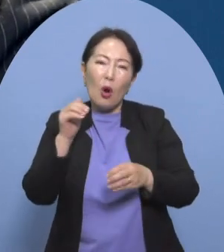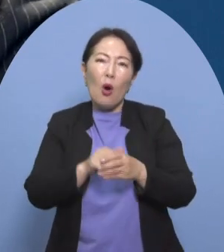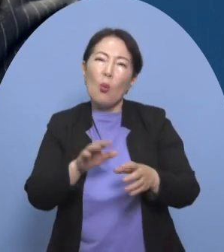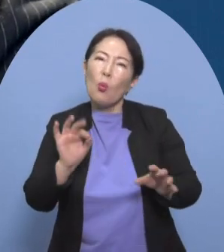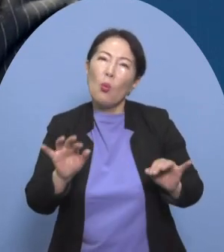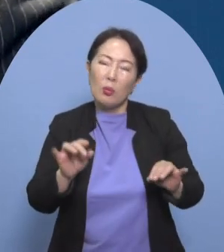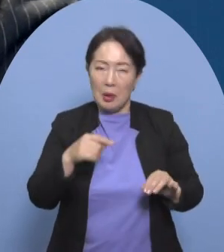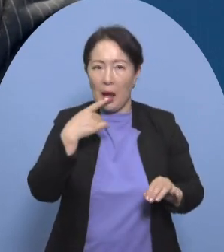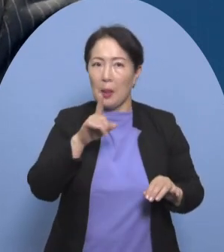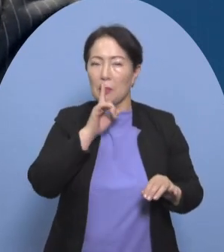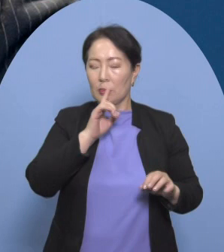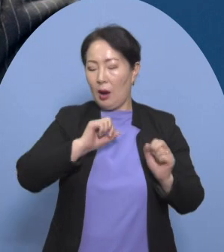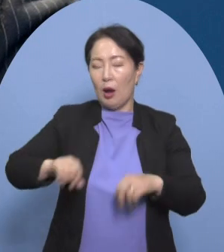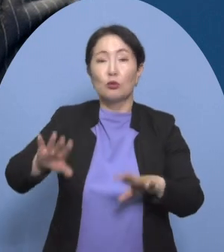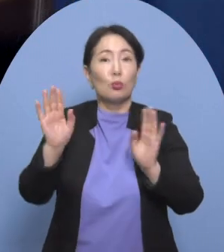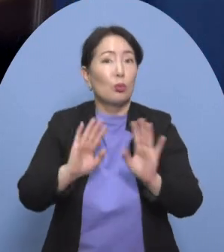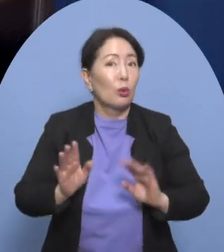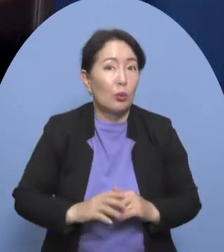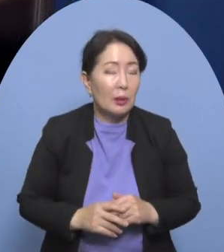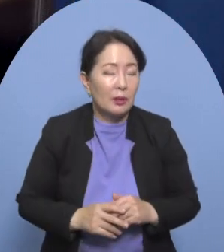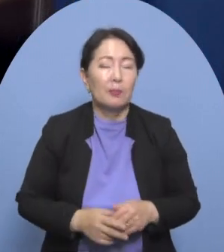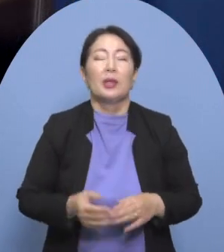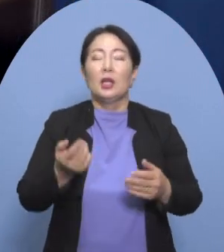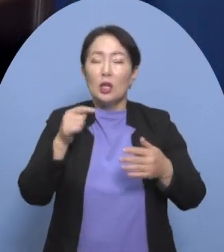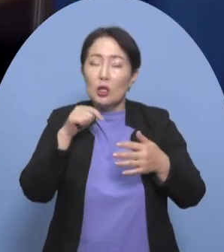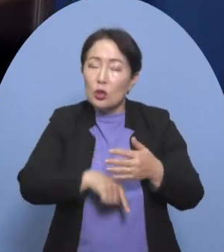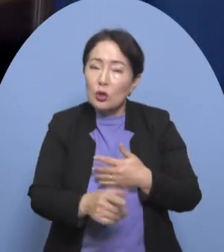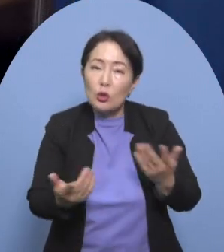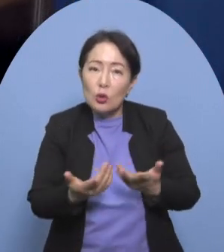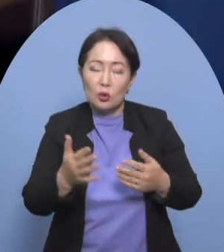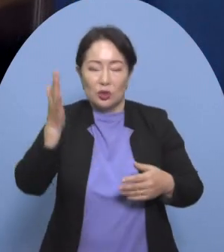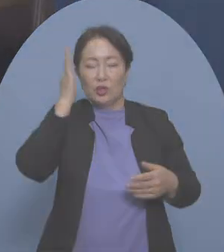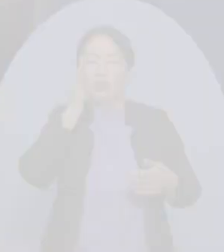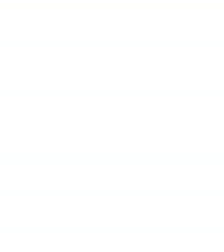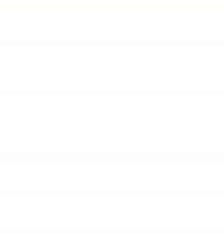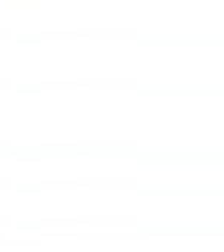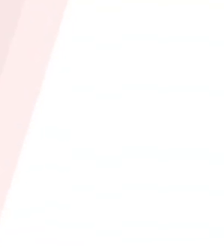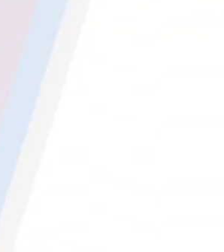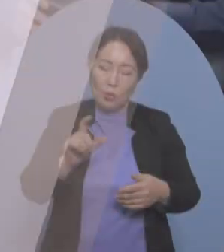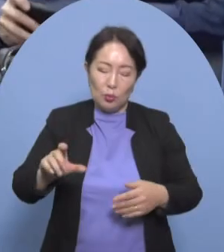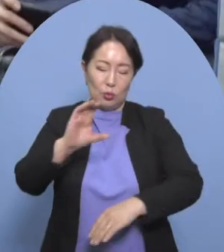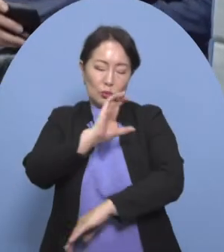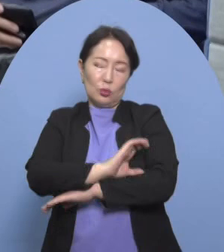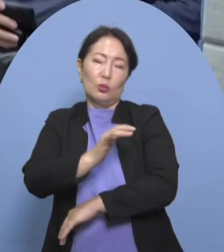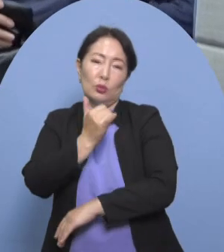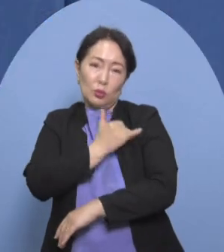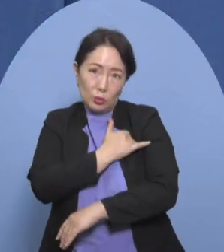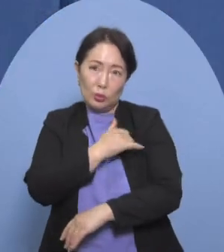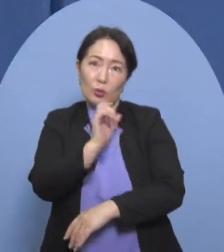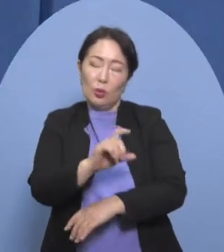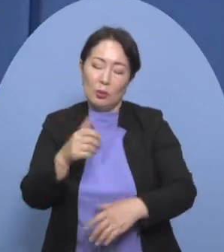өгөхгүйгээр орхиж юрээс болохгүй. За үүн дээр эцэг эхчүүд, одоо сургуулийн удирдлага, багш